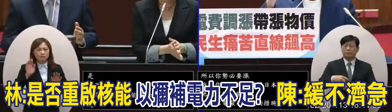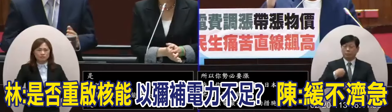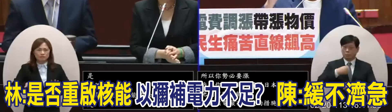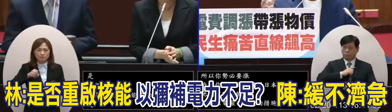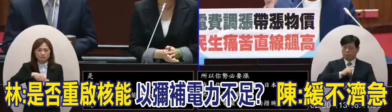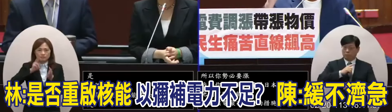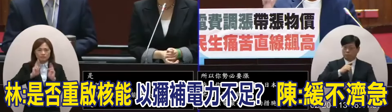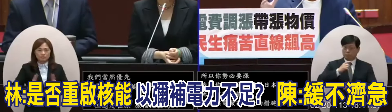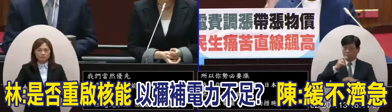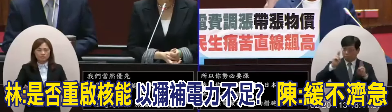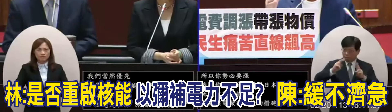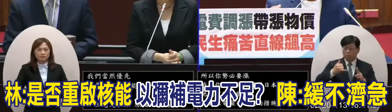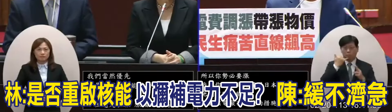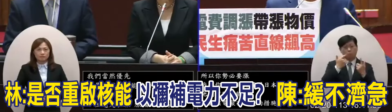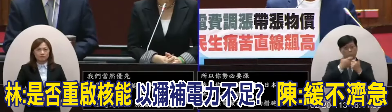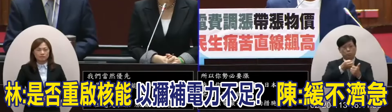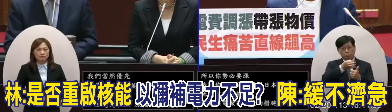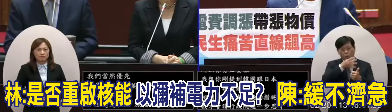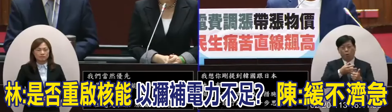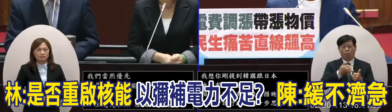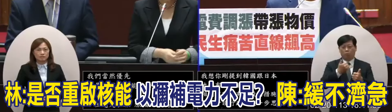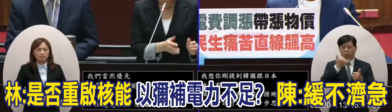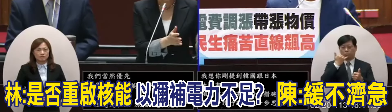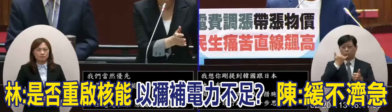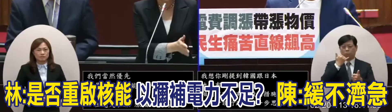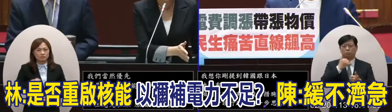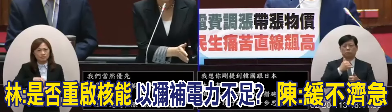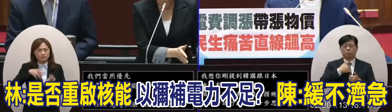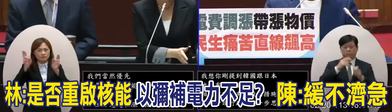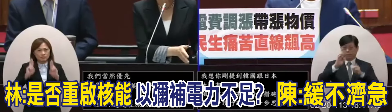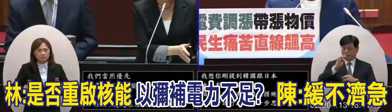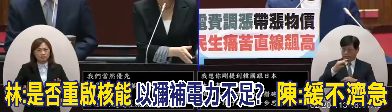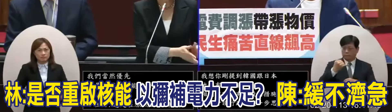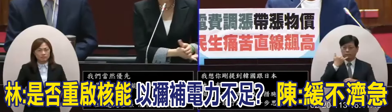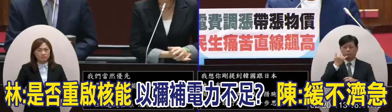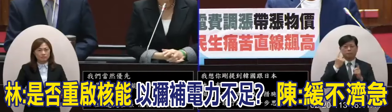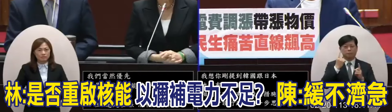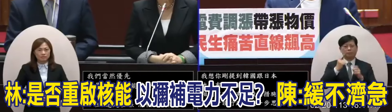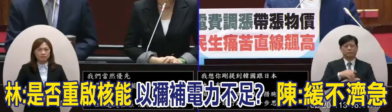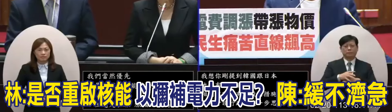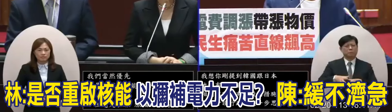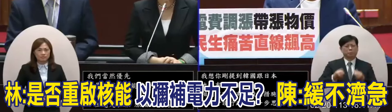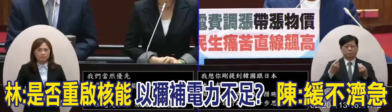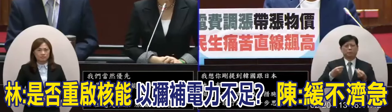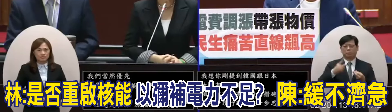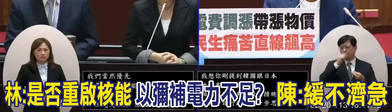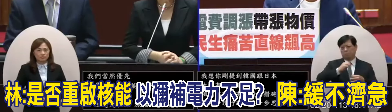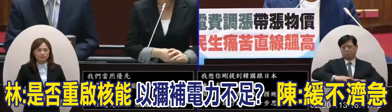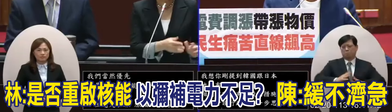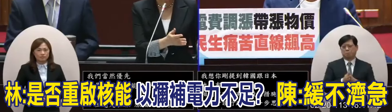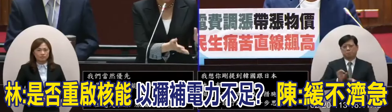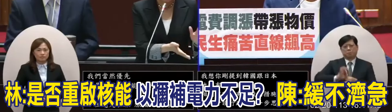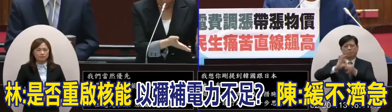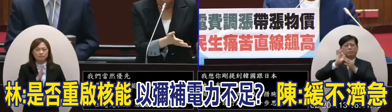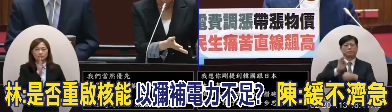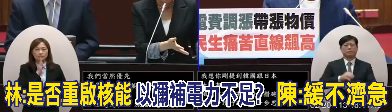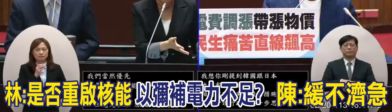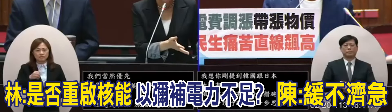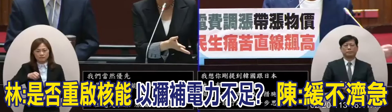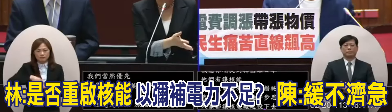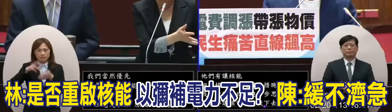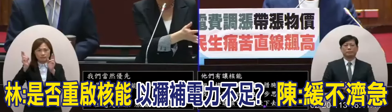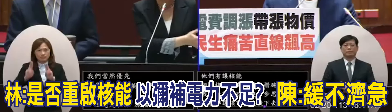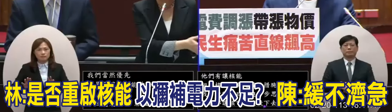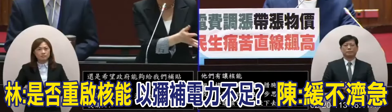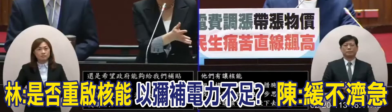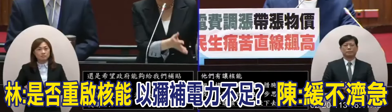电 电度电量够，可能我们就是这个 核电目前 也可以啊，不用马上飙涨。 是我们核电目